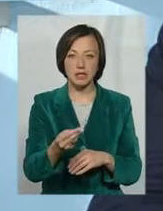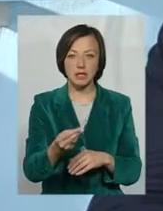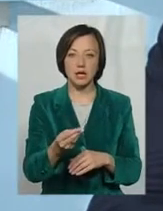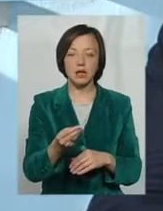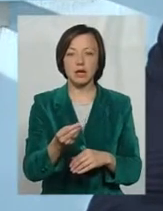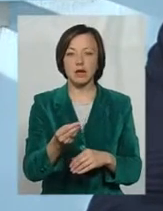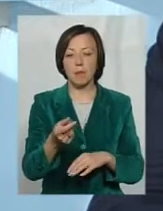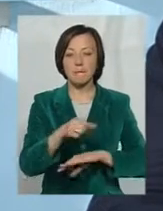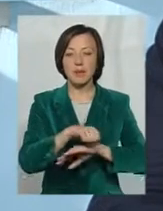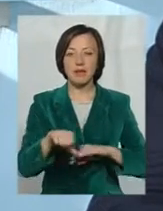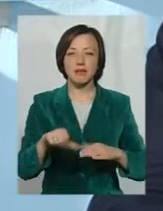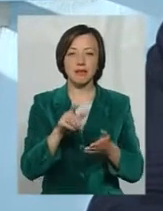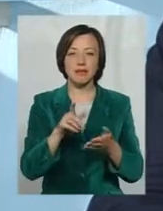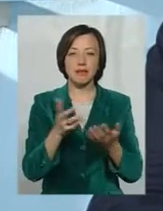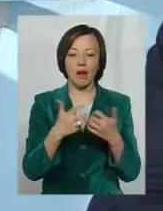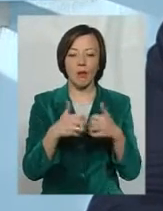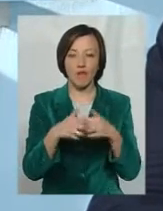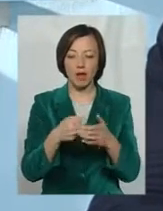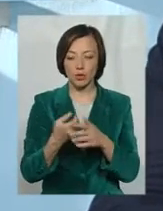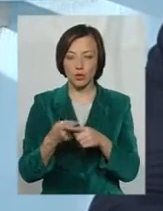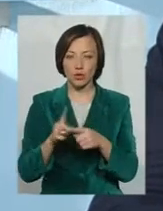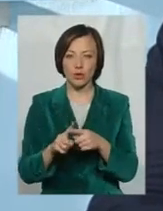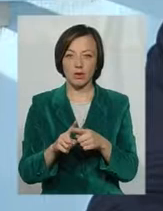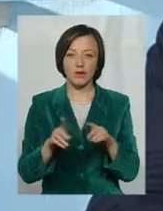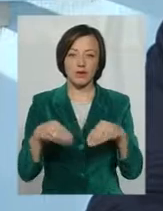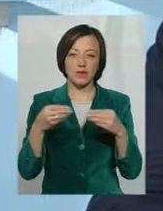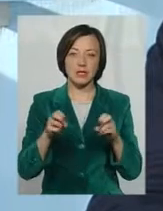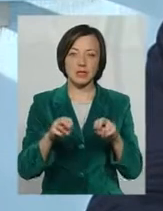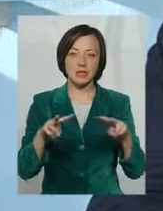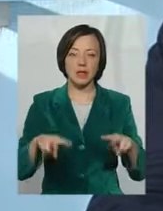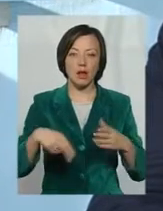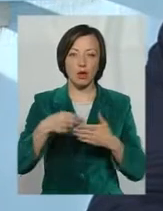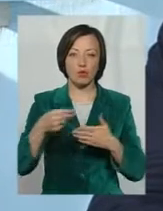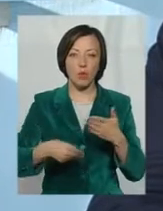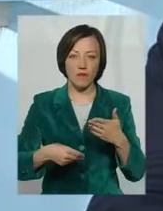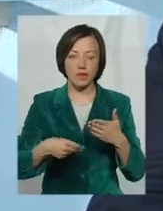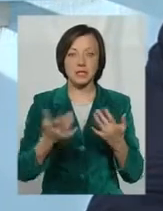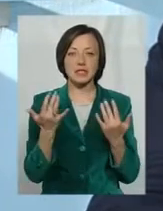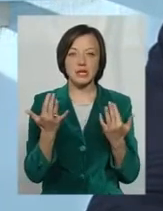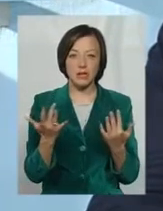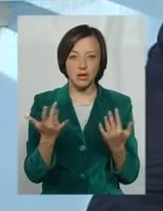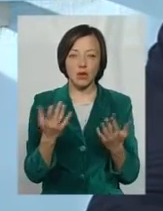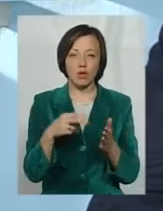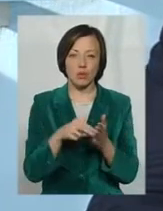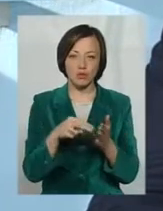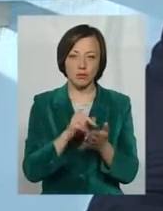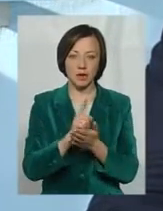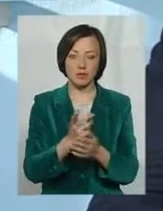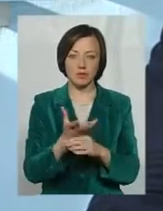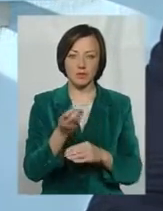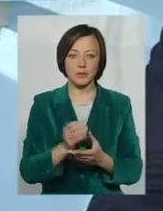митні нарахування, які були здійснені до цього. Тобто там буде видаватися спеціальна довідка, скільки коштів має бути сплачено.